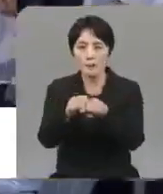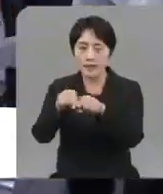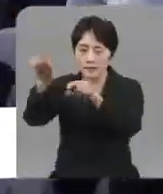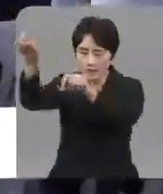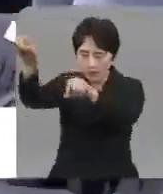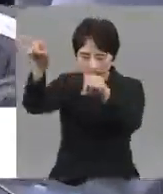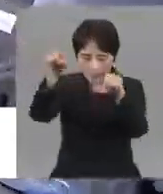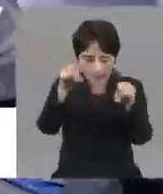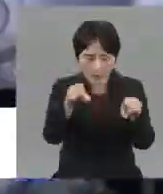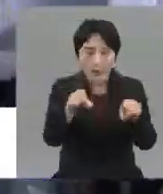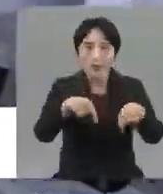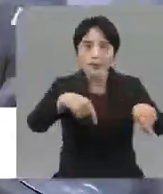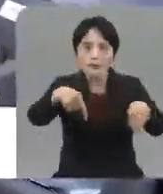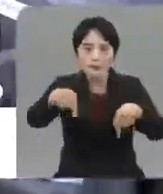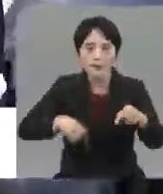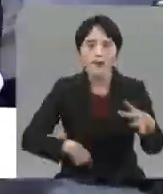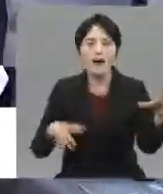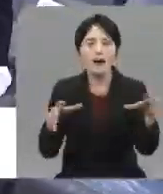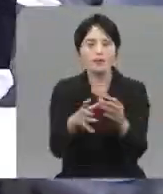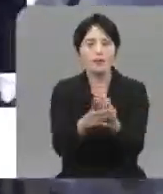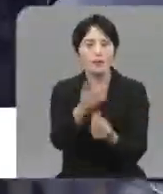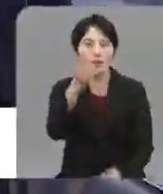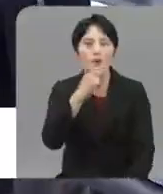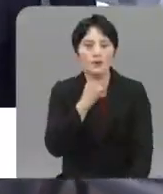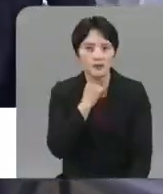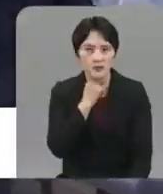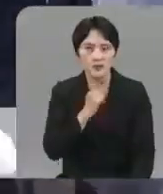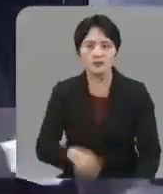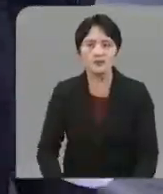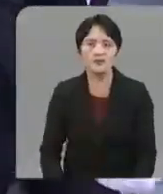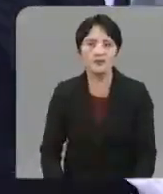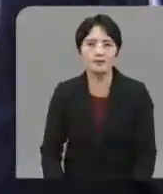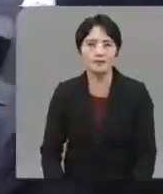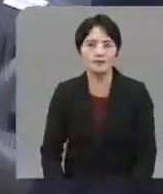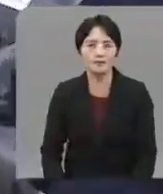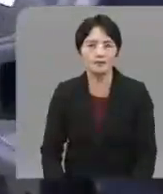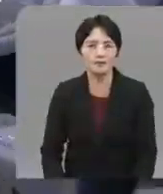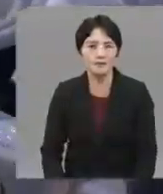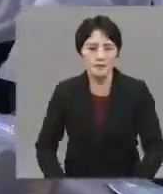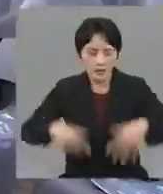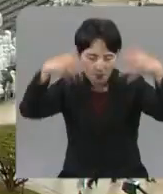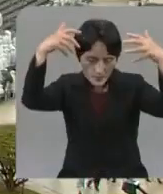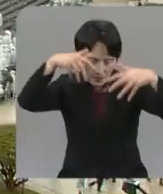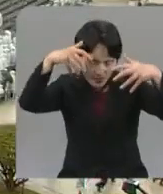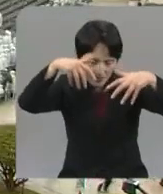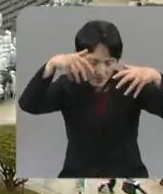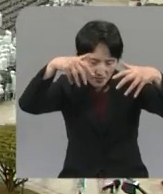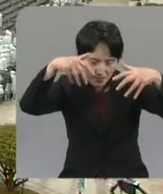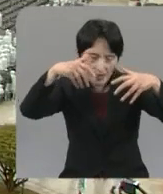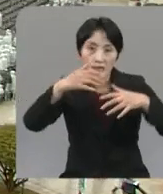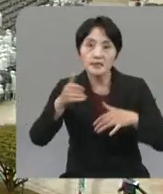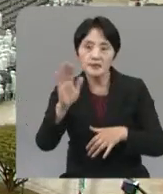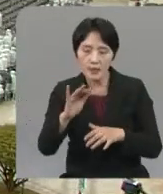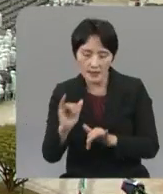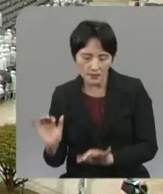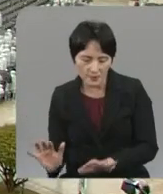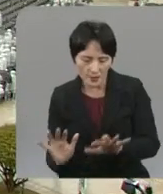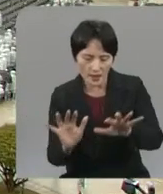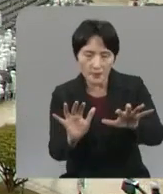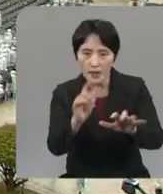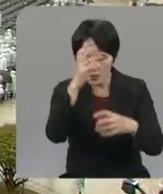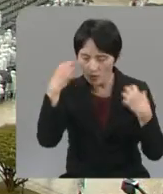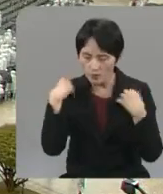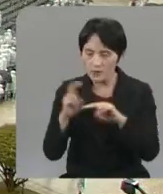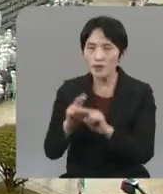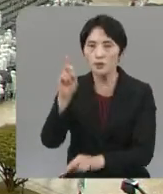против военной диктатуры тогдашнего президента Чон духана памятные дате была посвящена церемонии состоявшейся